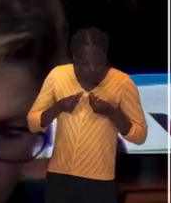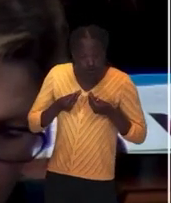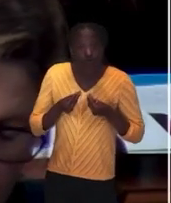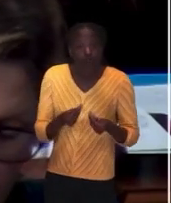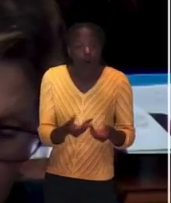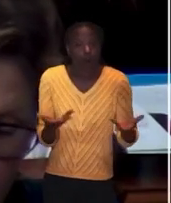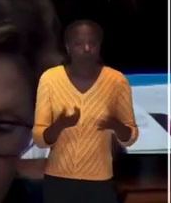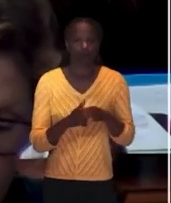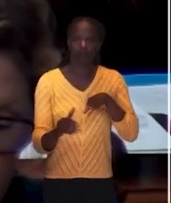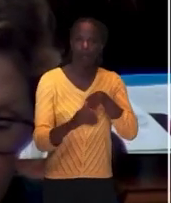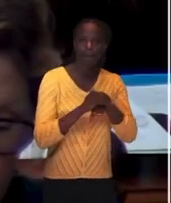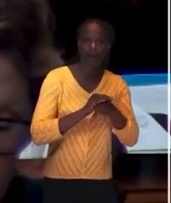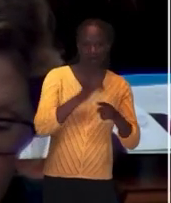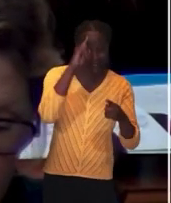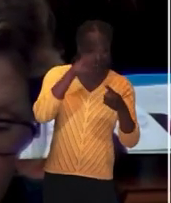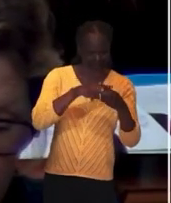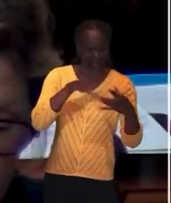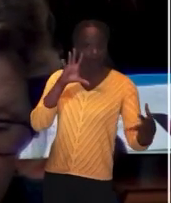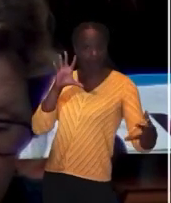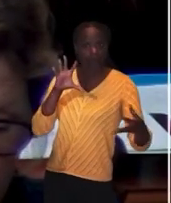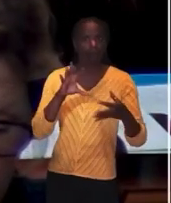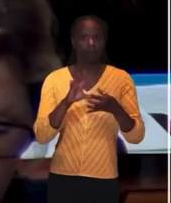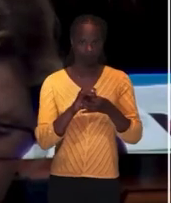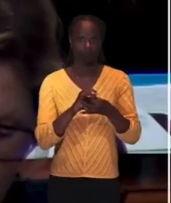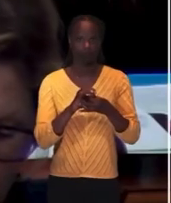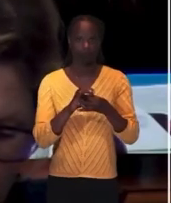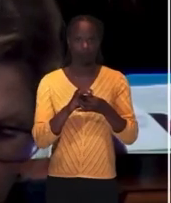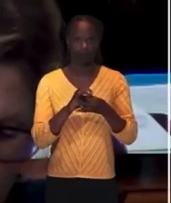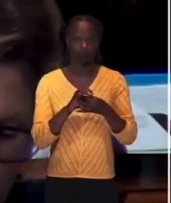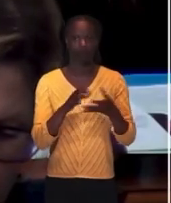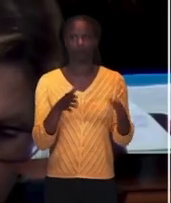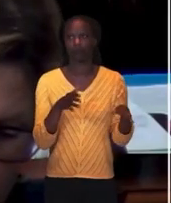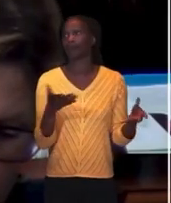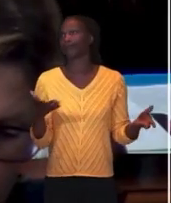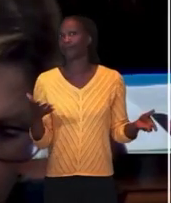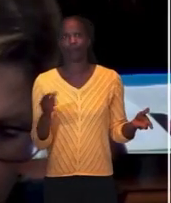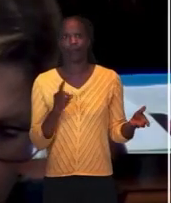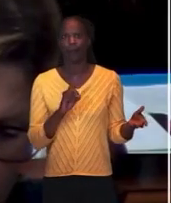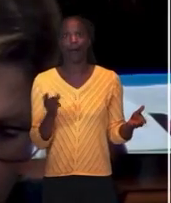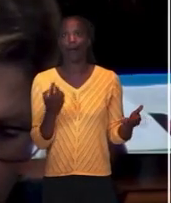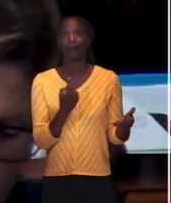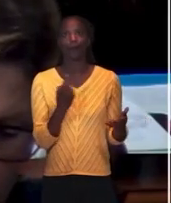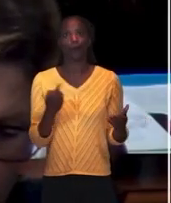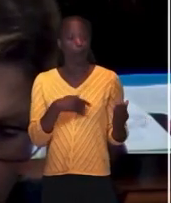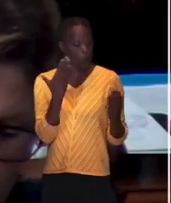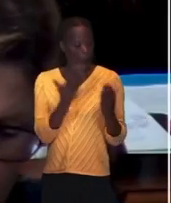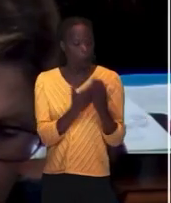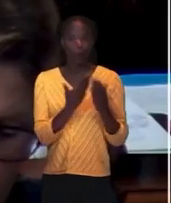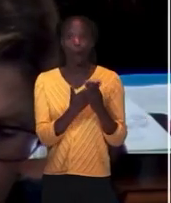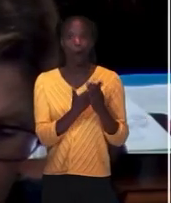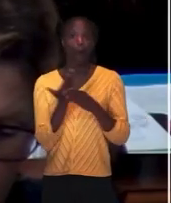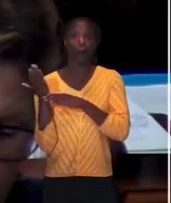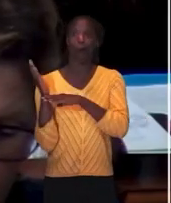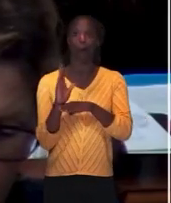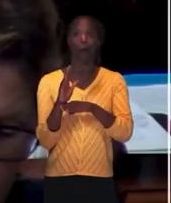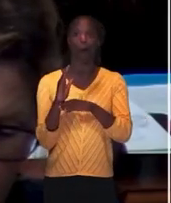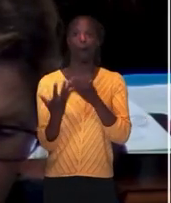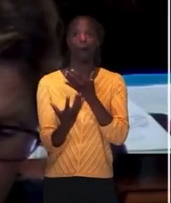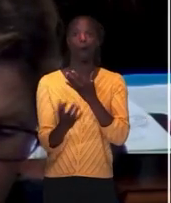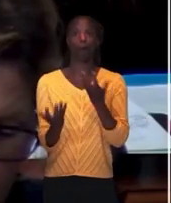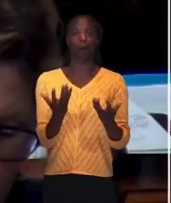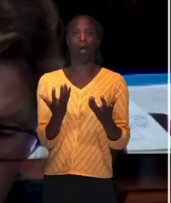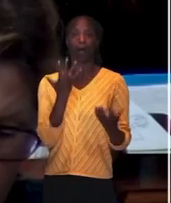des politiques thématiques que les adjoints et les élus portent ici, au-delà des pages colorées par thématique que vous nous présentez. C'est d'autant